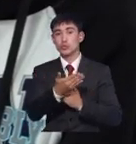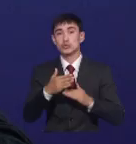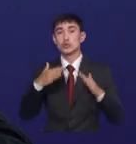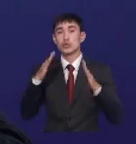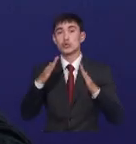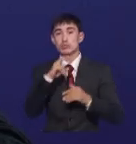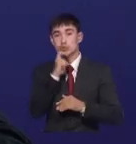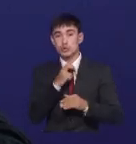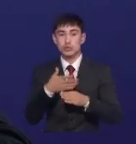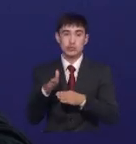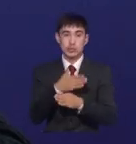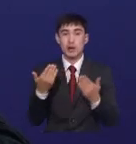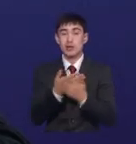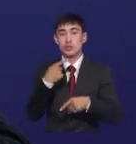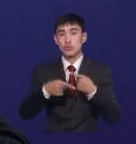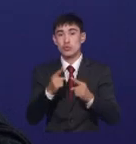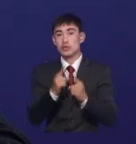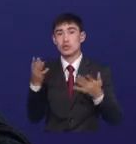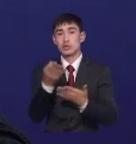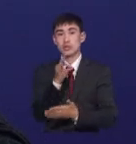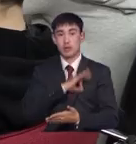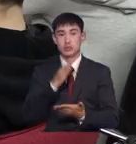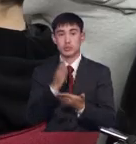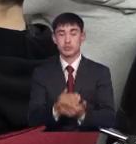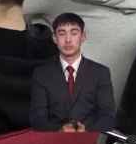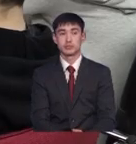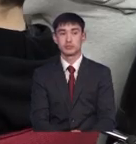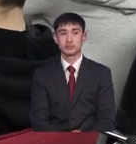tırmıstı kalıqtardı sırptap, qaytı öngdeu ülken tabıs közü.